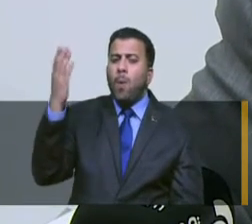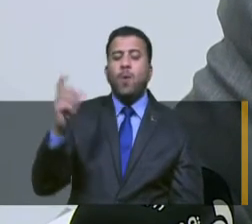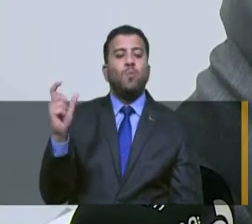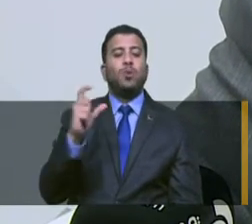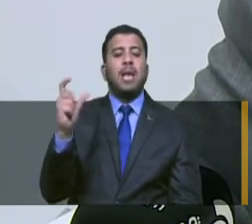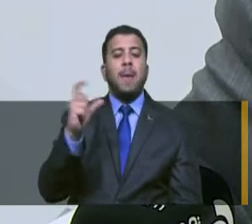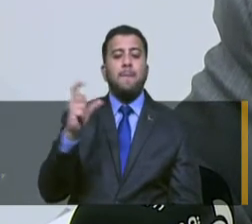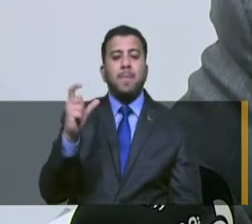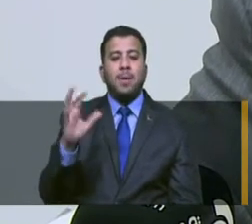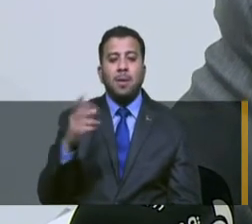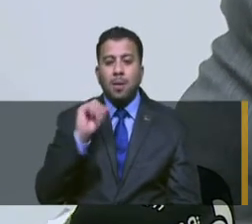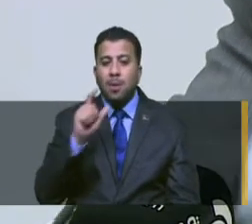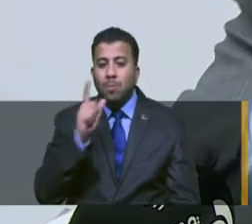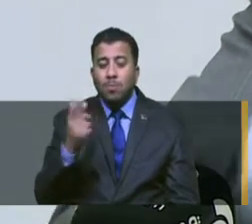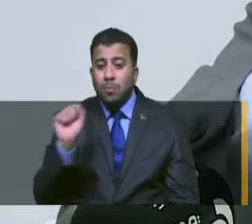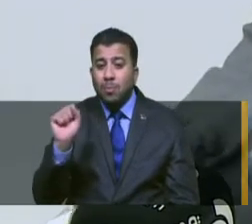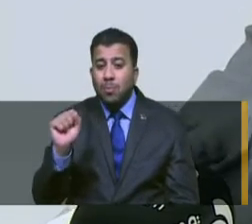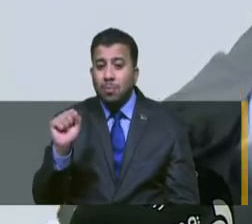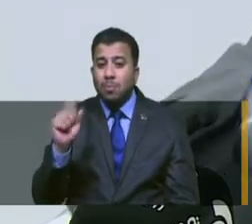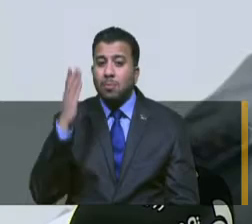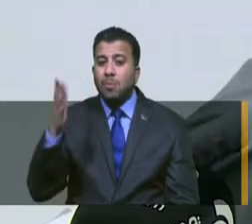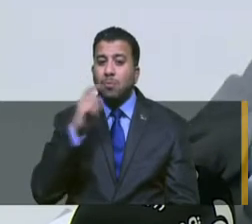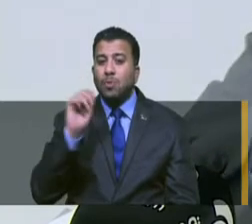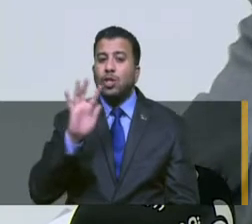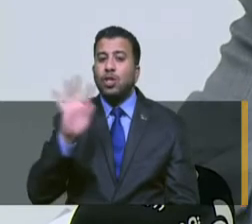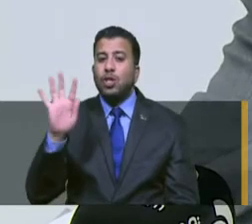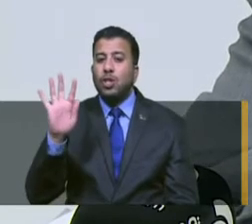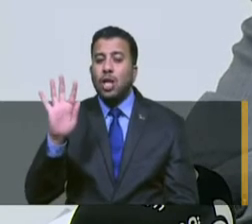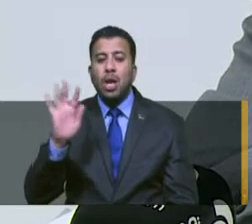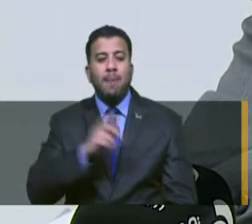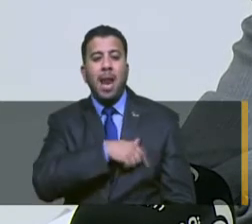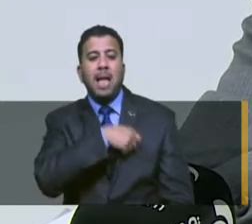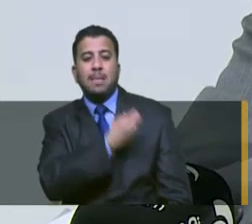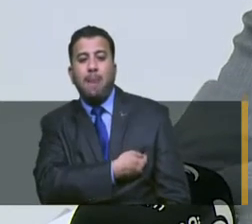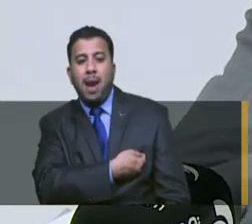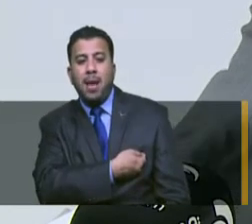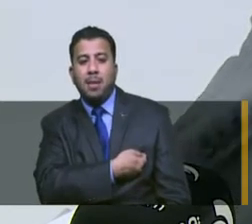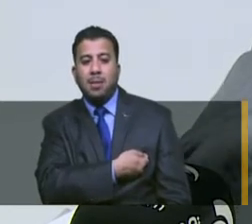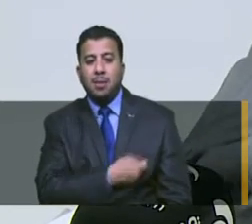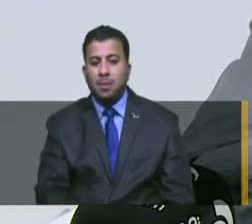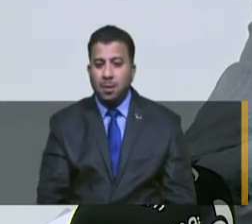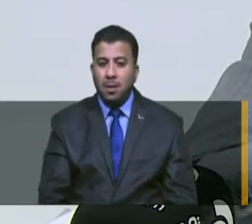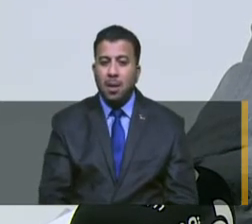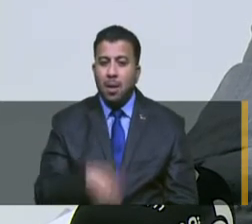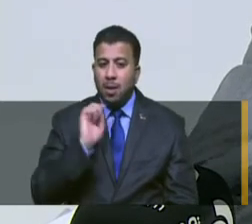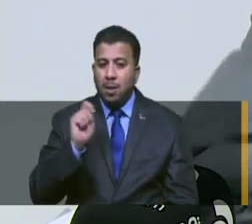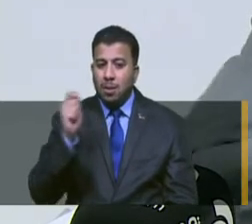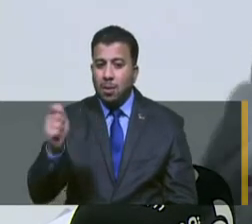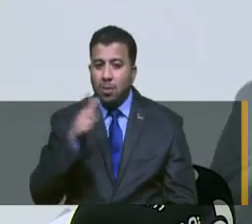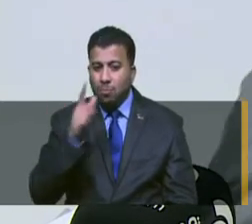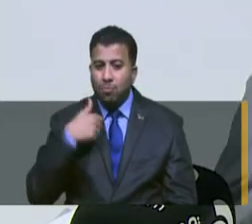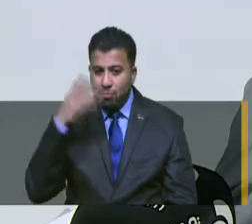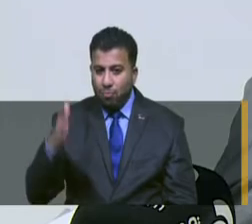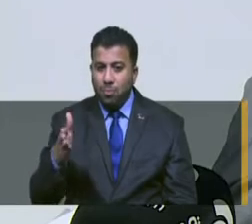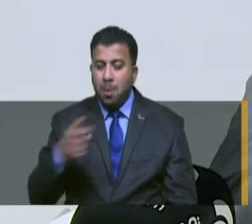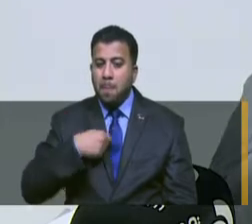قضية أعرضها على الشعب الأسباني وأقول إني يهودي واستطيع أن